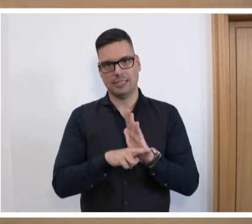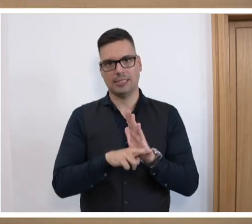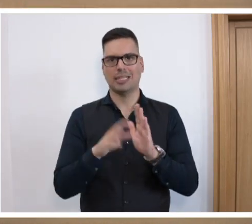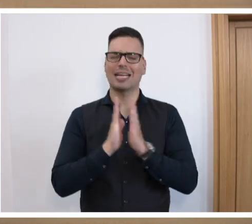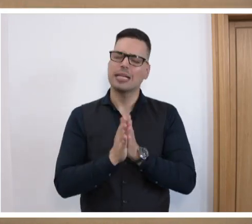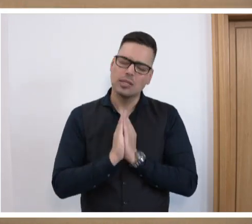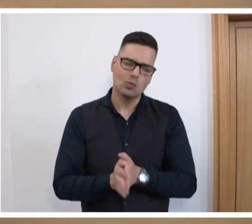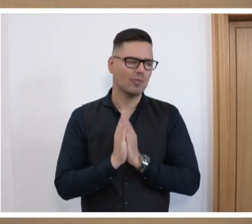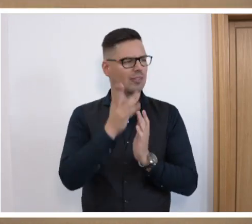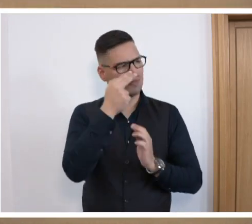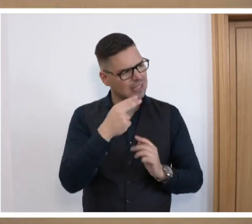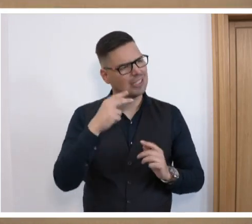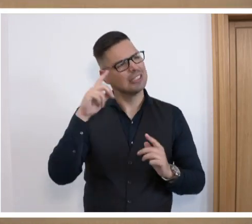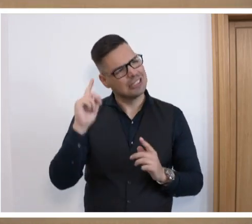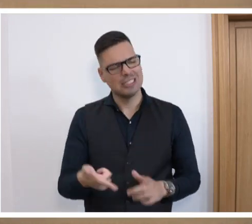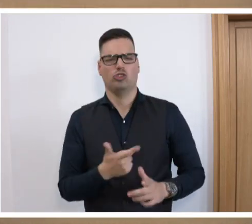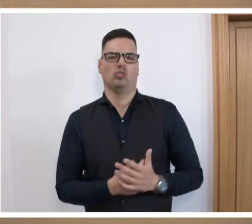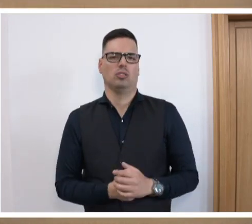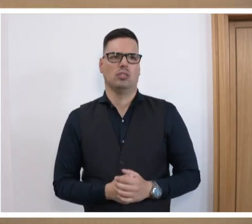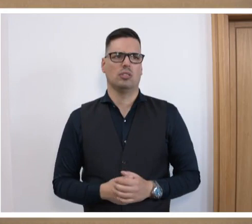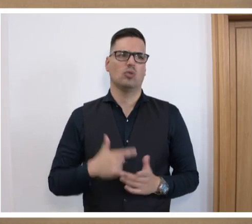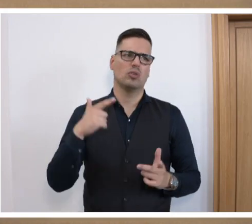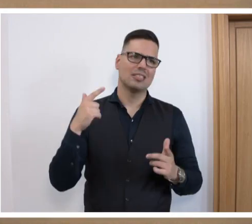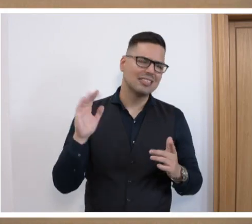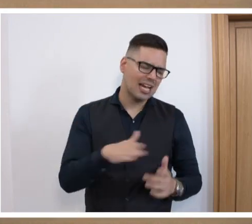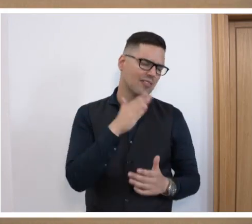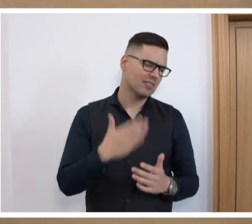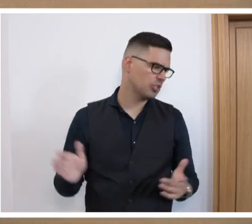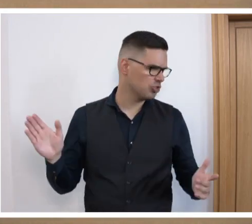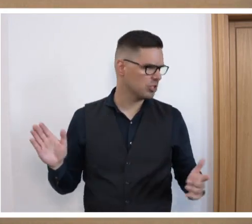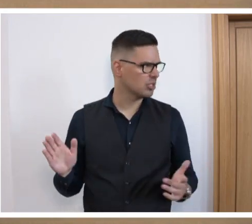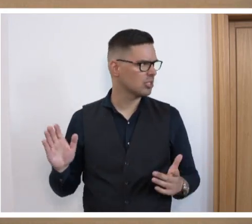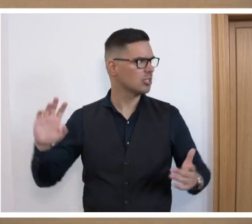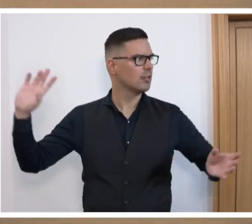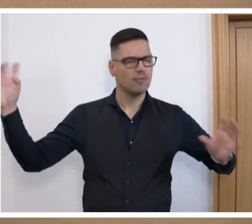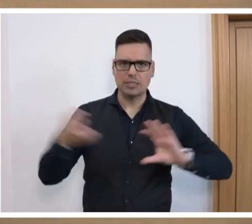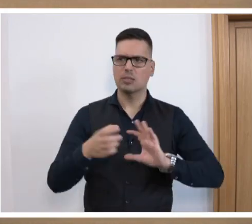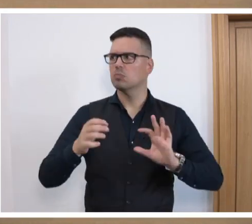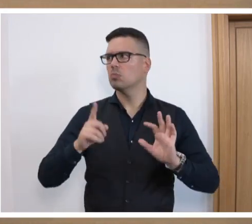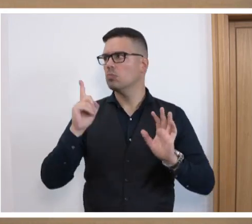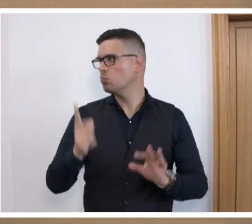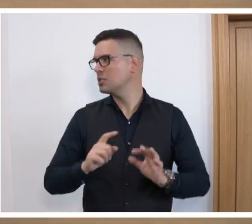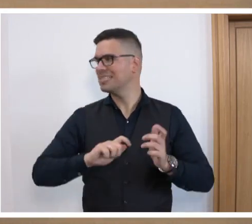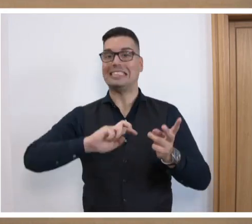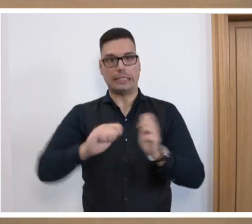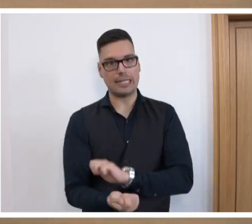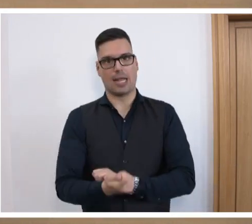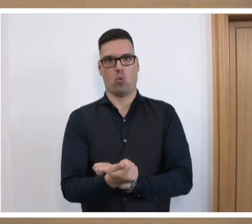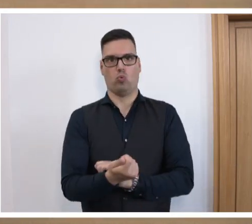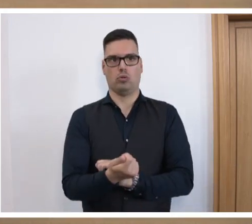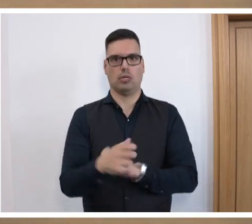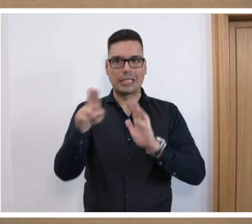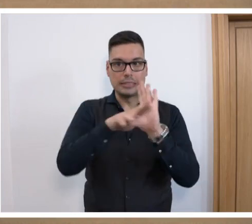Fehler hier nicht machen. Das darf so nicht kommen. Ich fasse zusammen, es muss deutliche Änderungen an diesem Gesetzentwurf